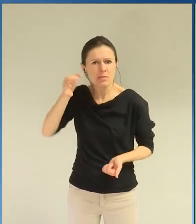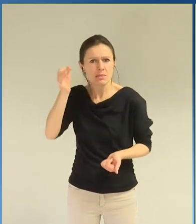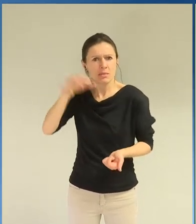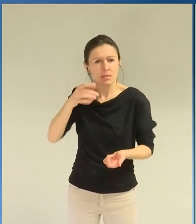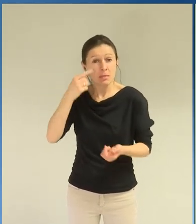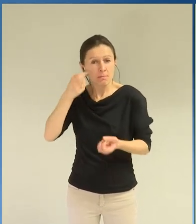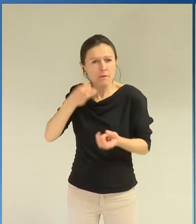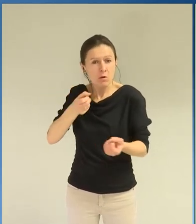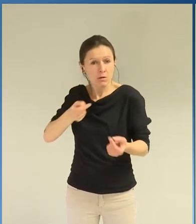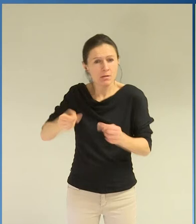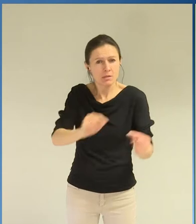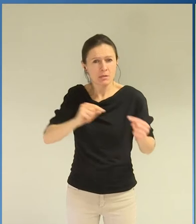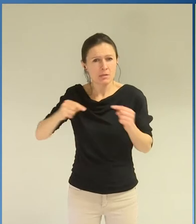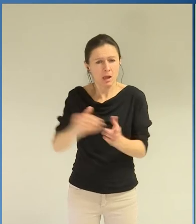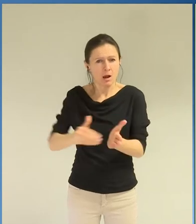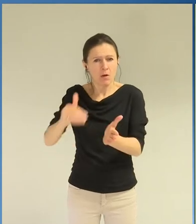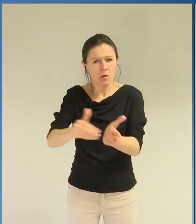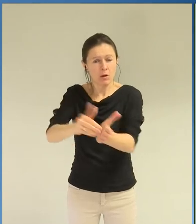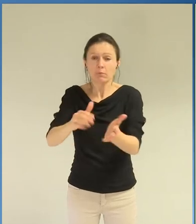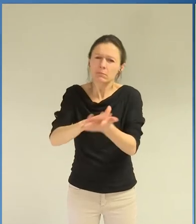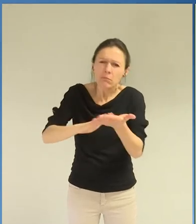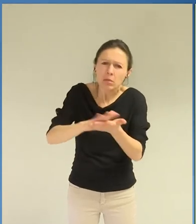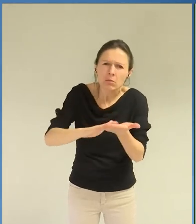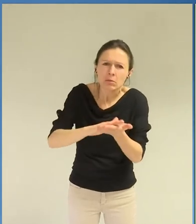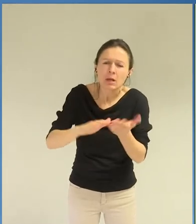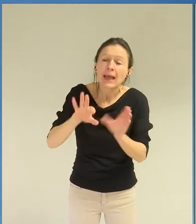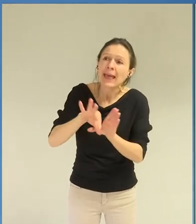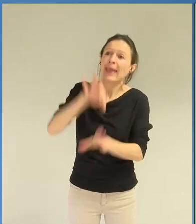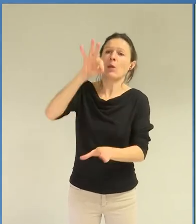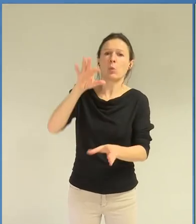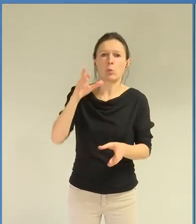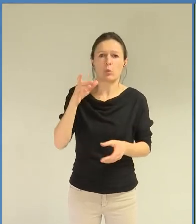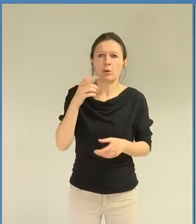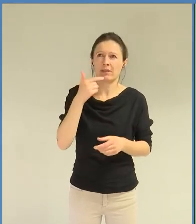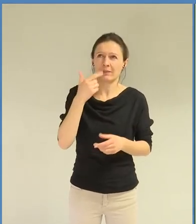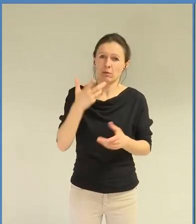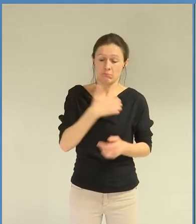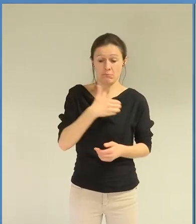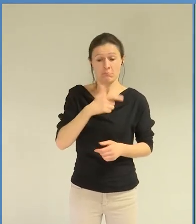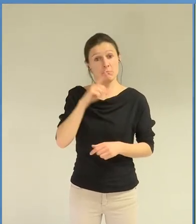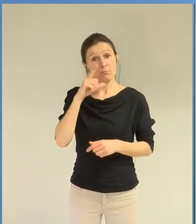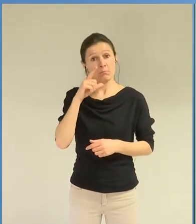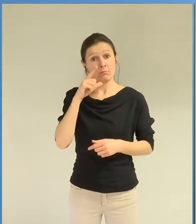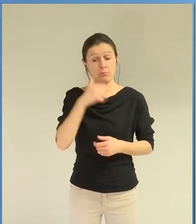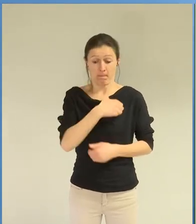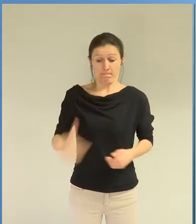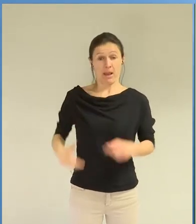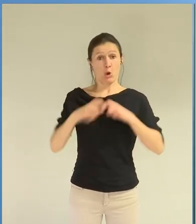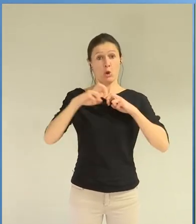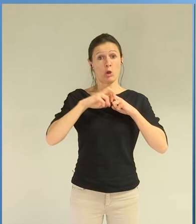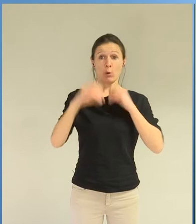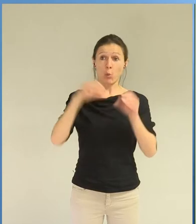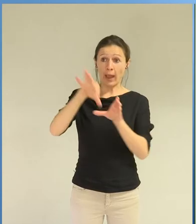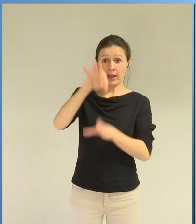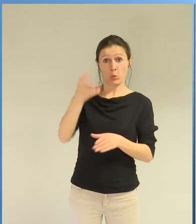est réduit de la république madame la conseillère municipale que l'on soit maire de grenoble que l'on soit élu d'opposition c'est la même chose